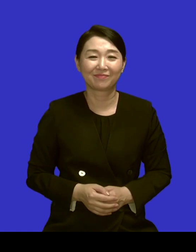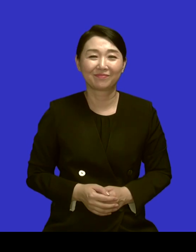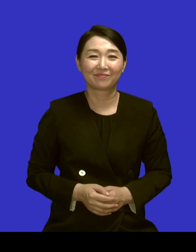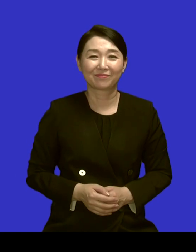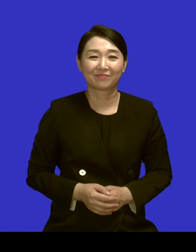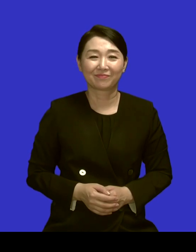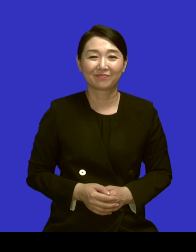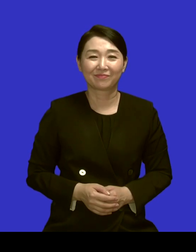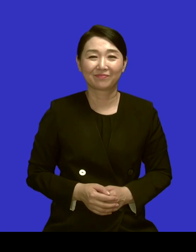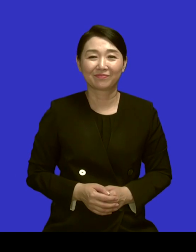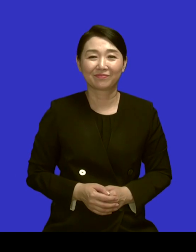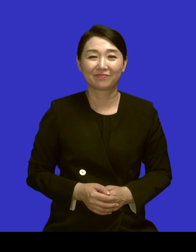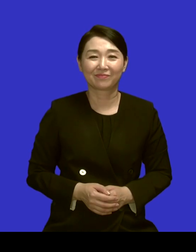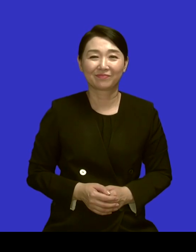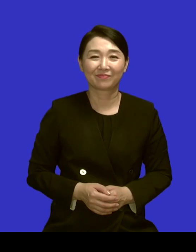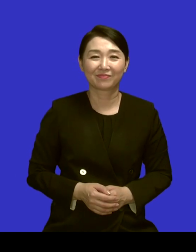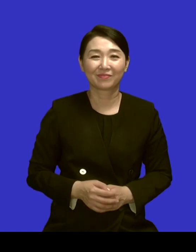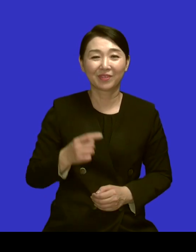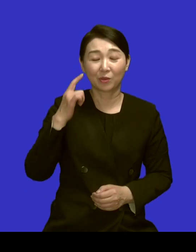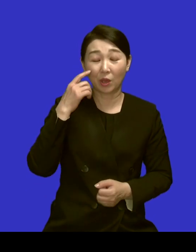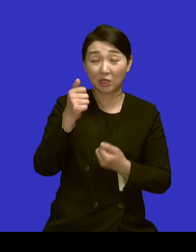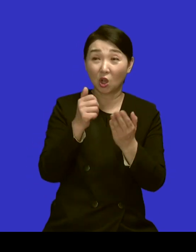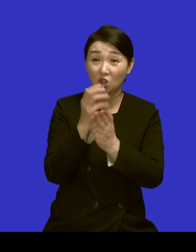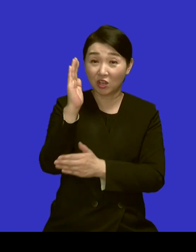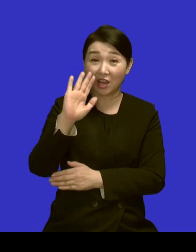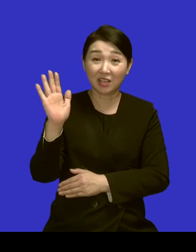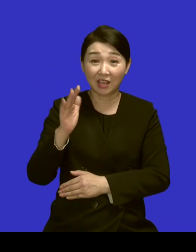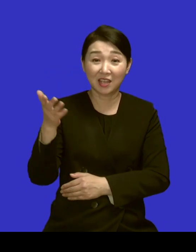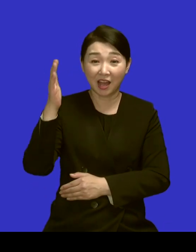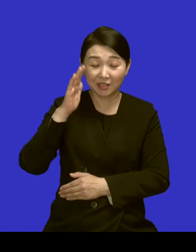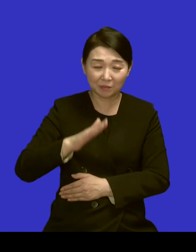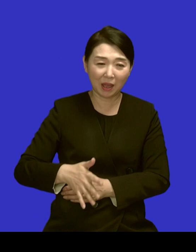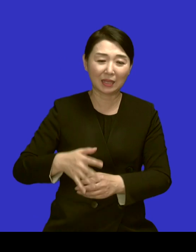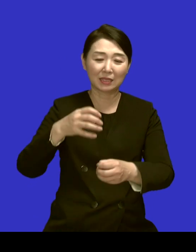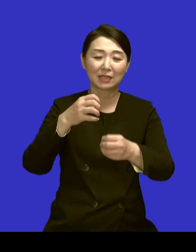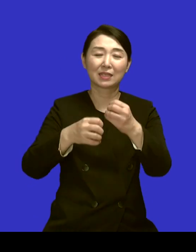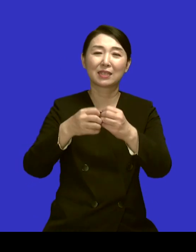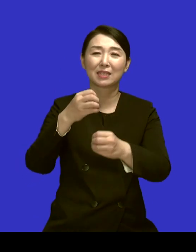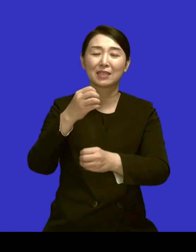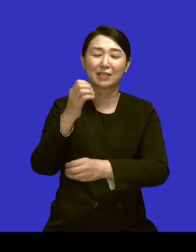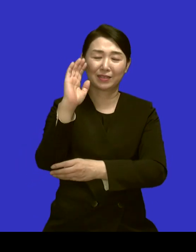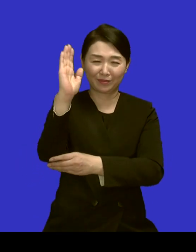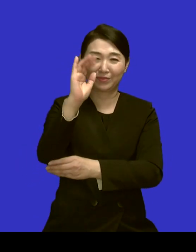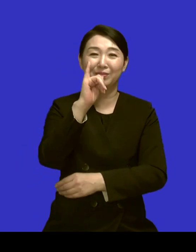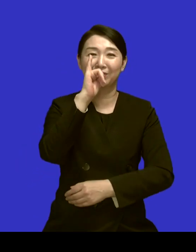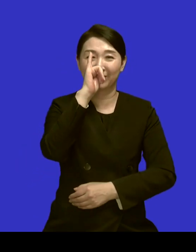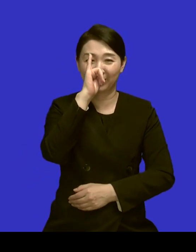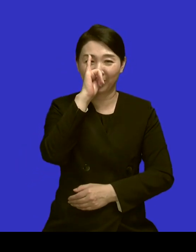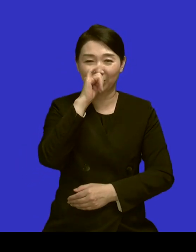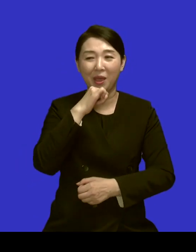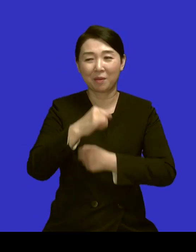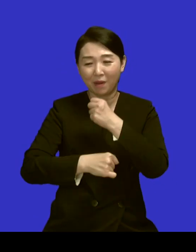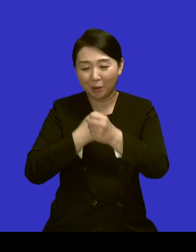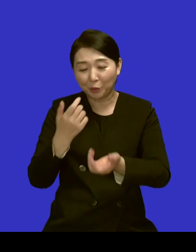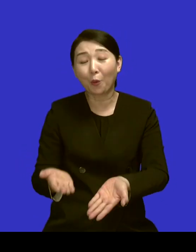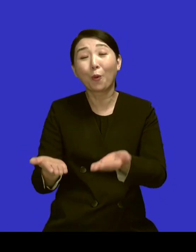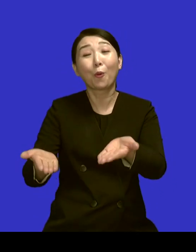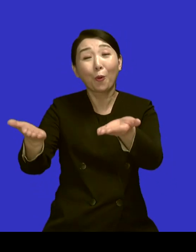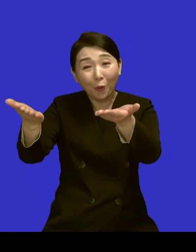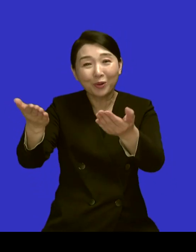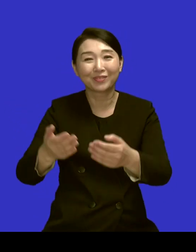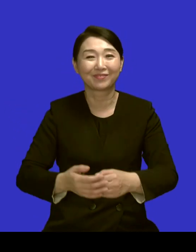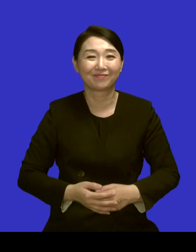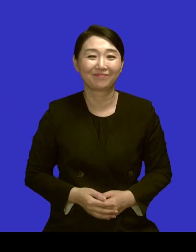찬양들. 그러면서 분명히 성경 이야기는 아닌데 본인이 아는 시조도 읊으시고 그러면서 막 마음껏 하시라고